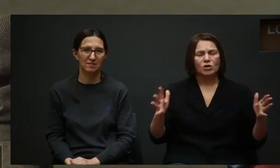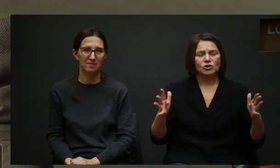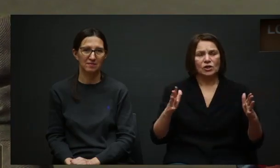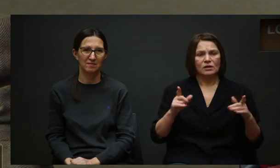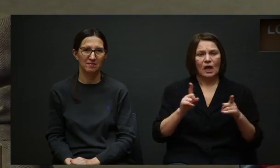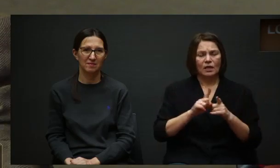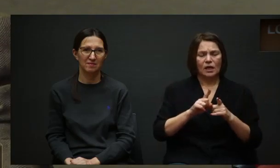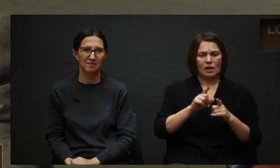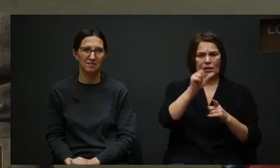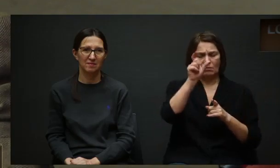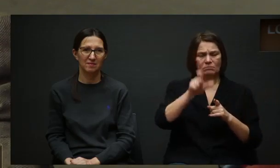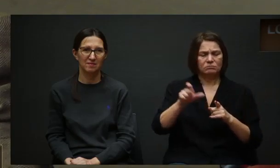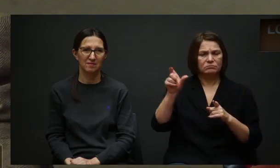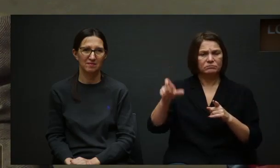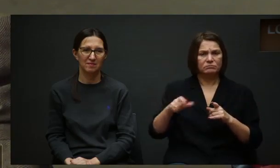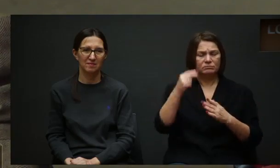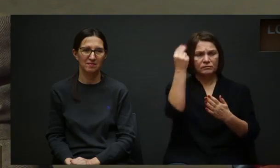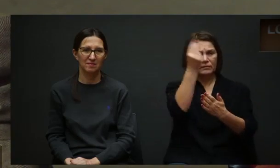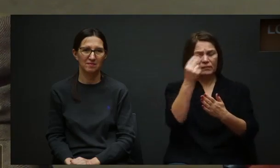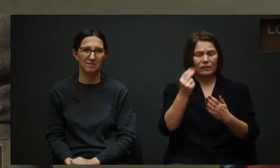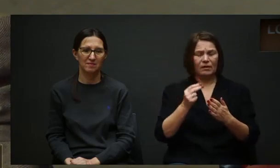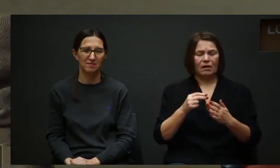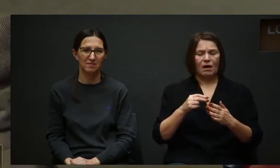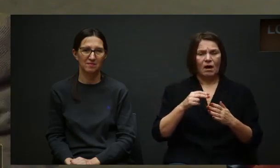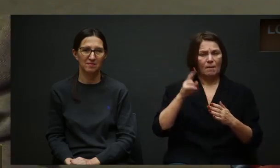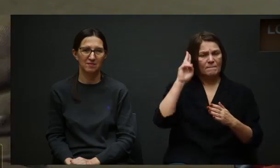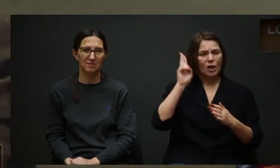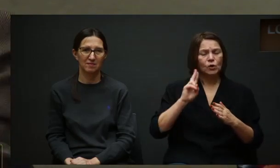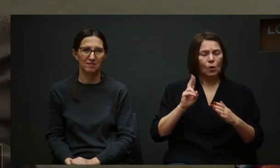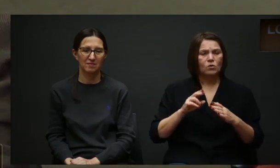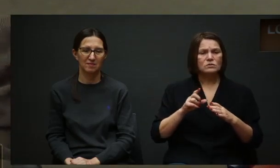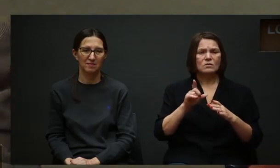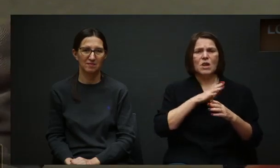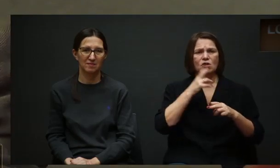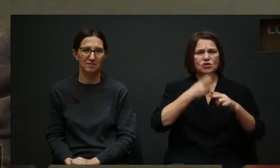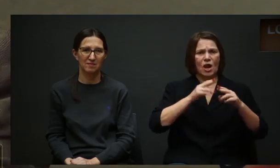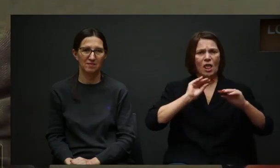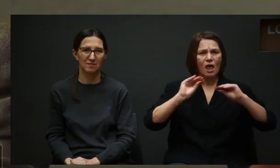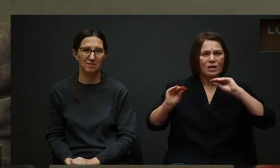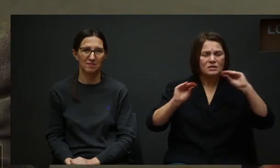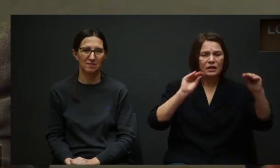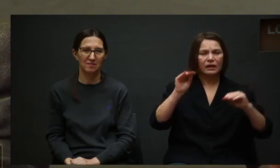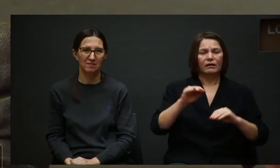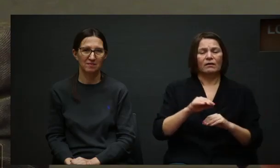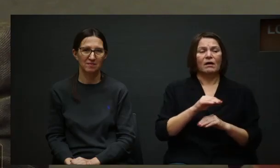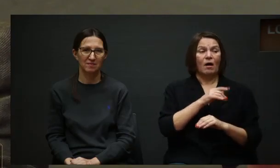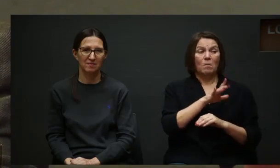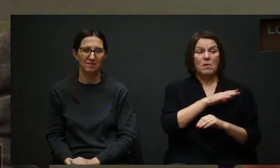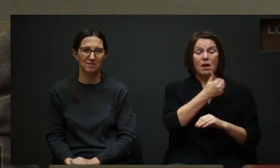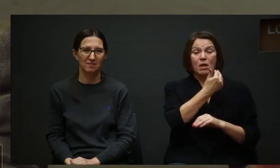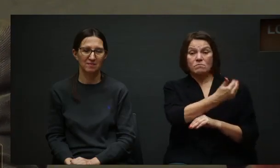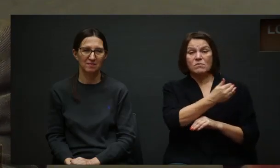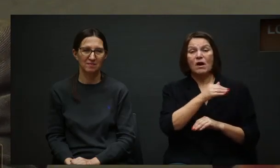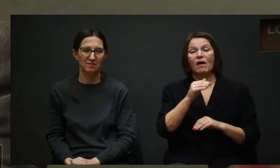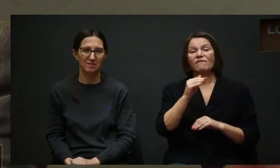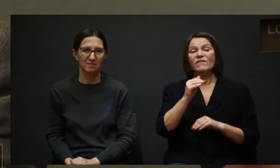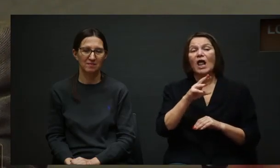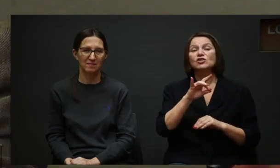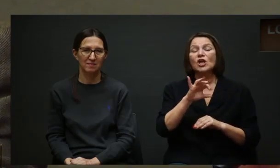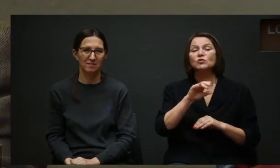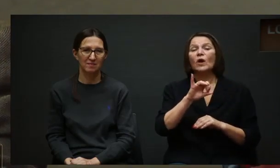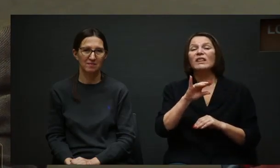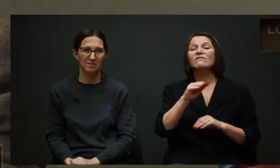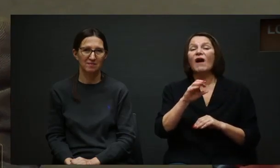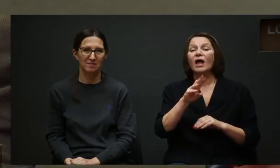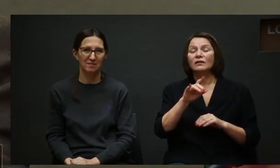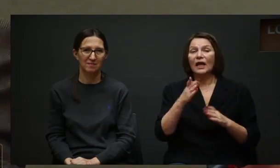матросы. Помню какие-то Стучебрюкова, какие-то железки. Помню Франциско Инфанте картинки были. Возможно, что это все было 5